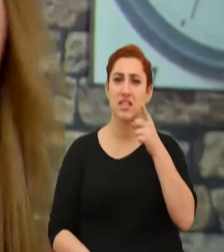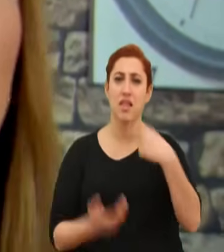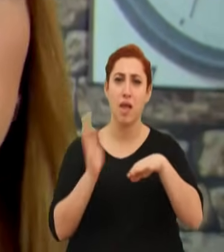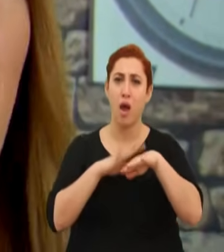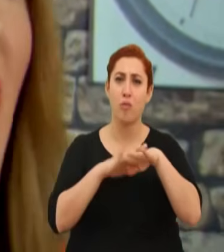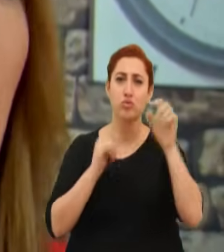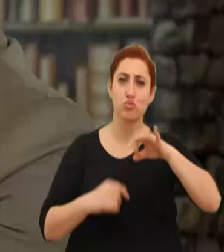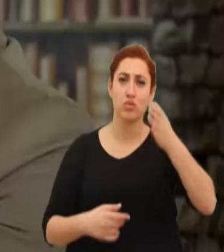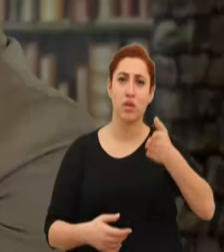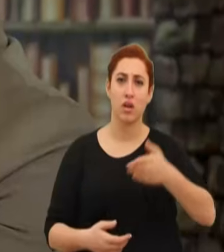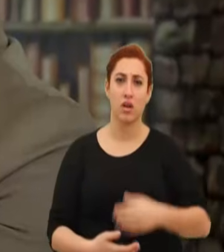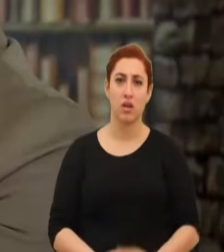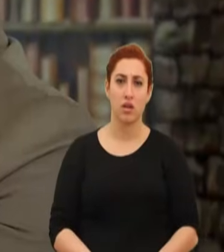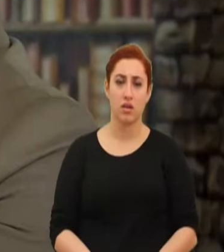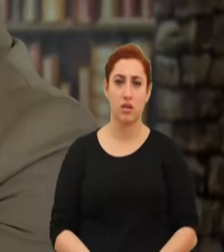Sen ne yapıyorsun burada?